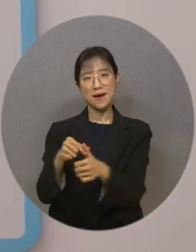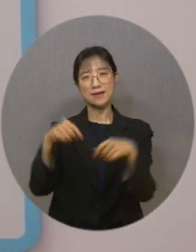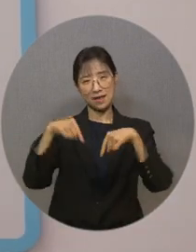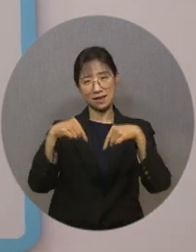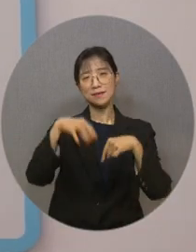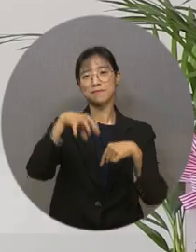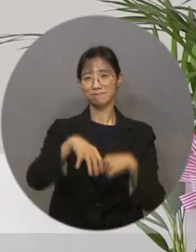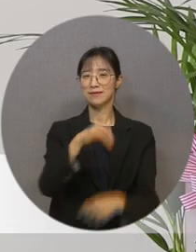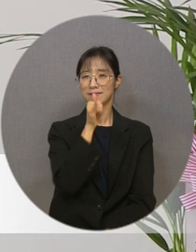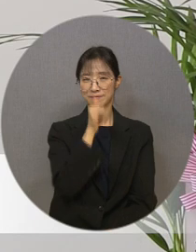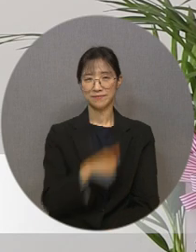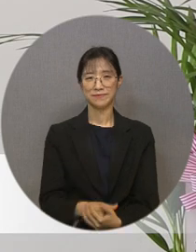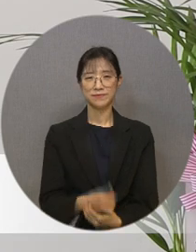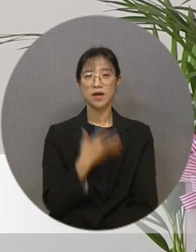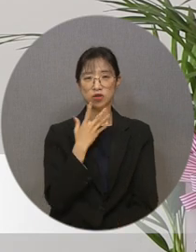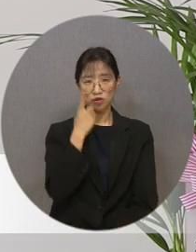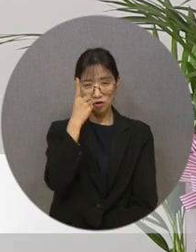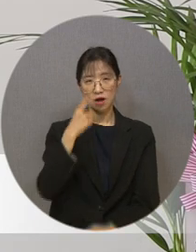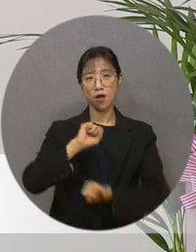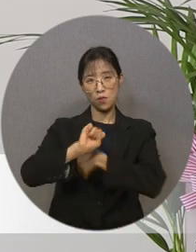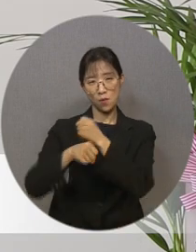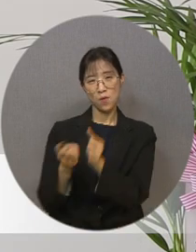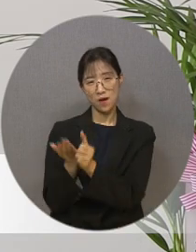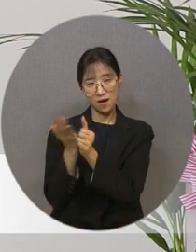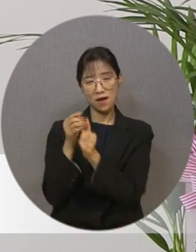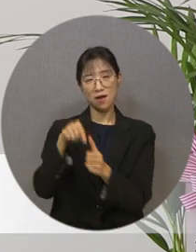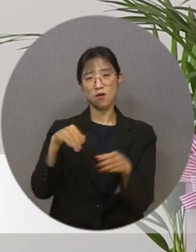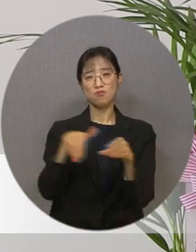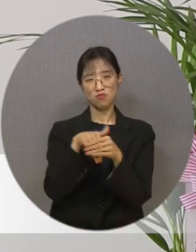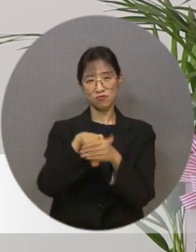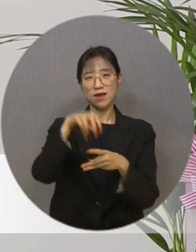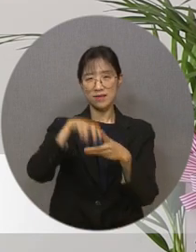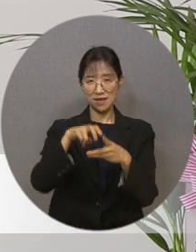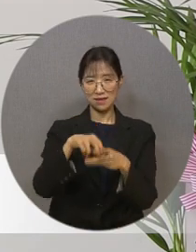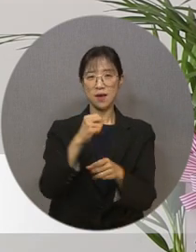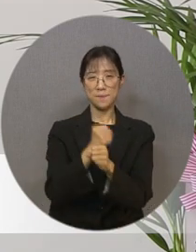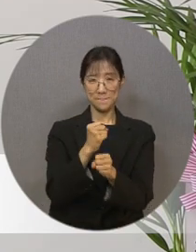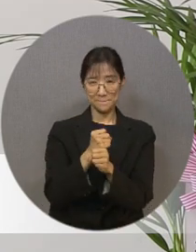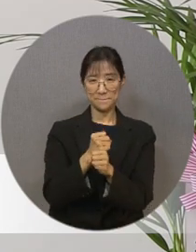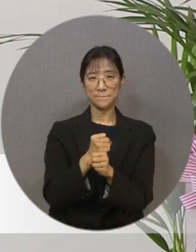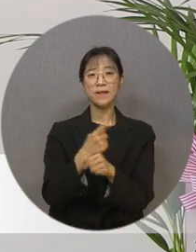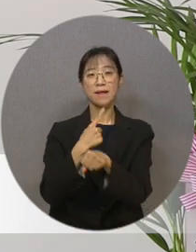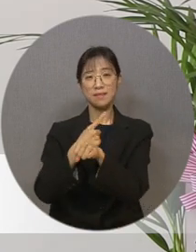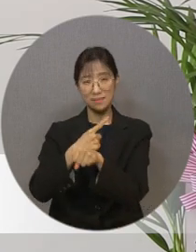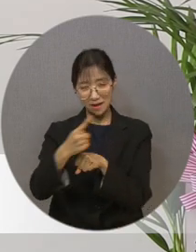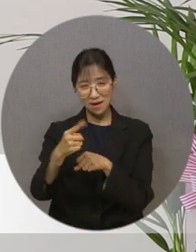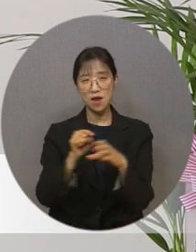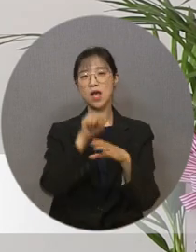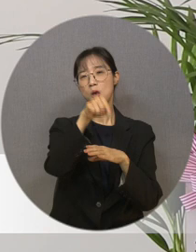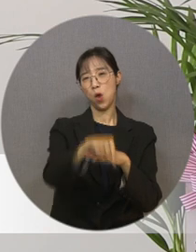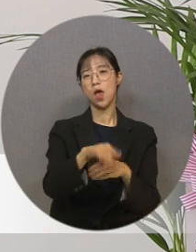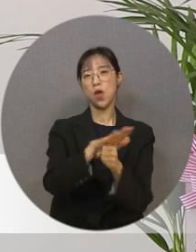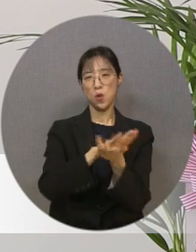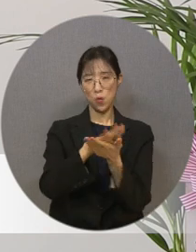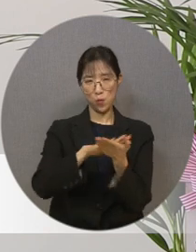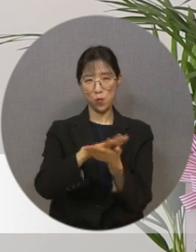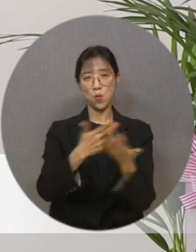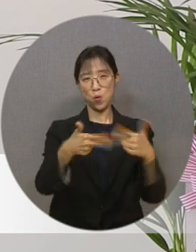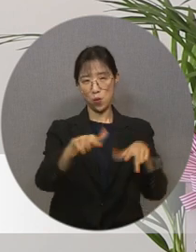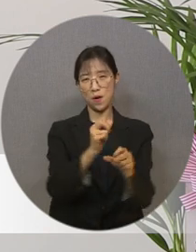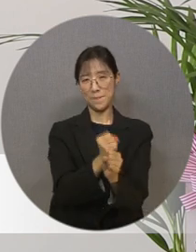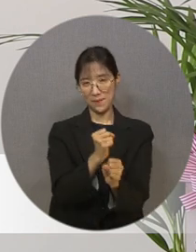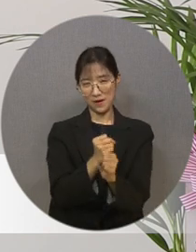갖췄습니다. 순천시는 반려동물 문화센터 조성과 함께 내년에는 실외 놀이터를 조성을